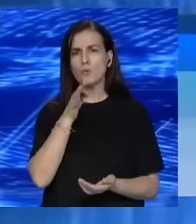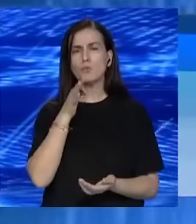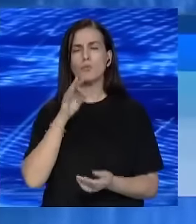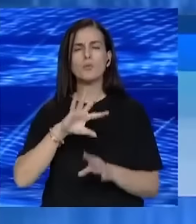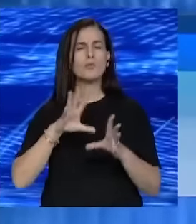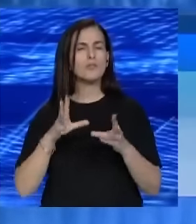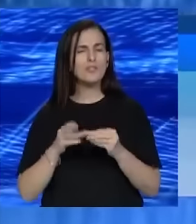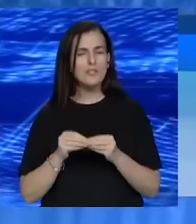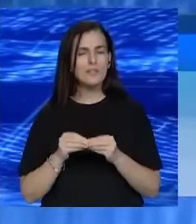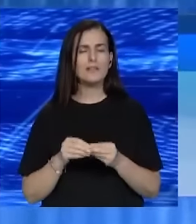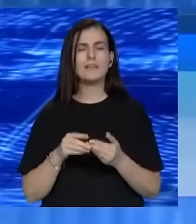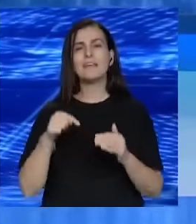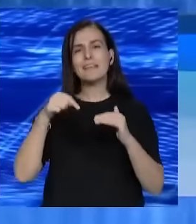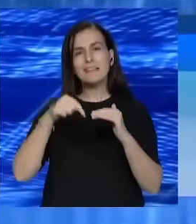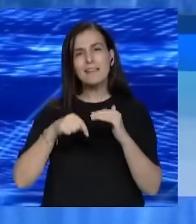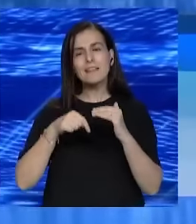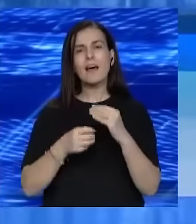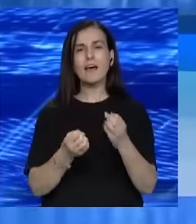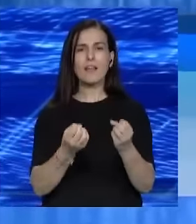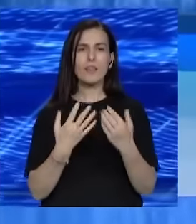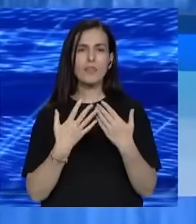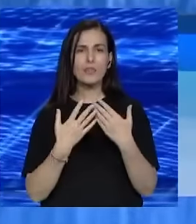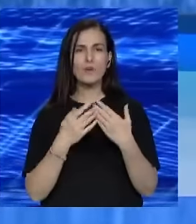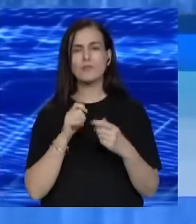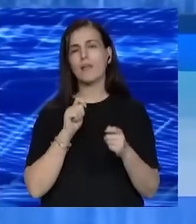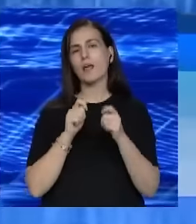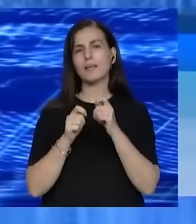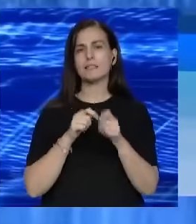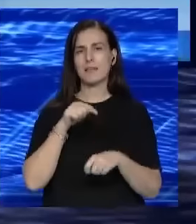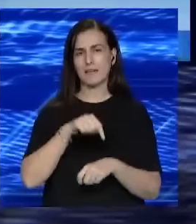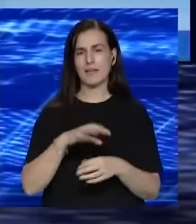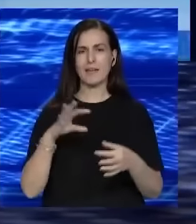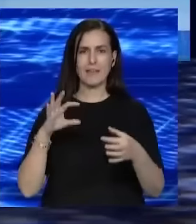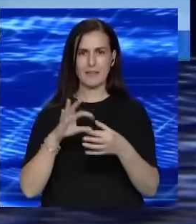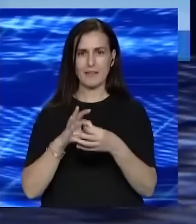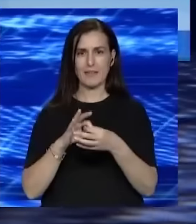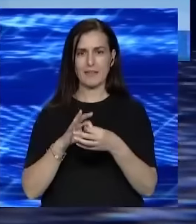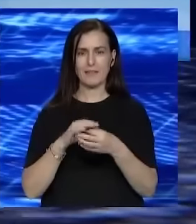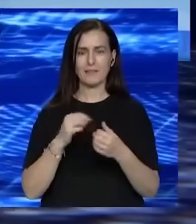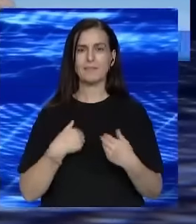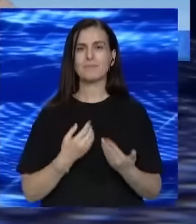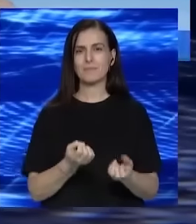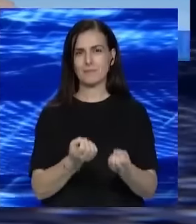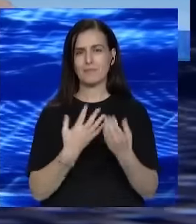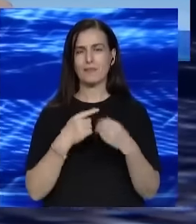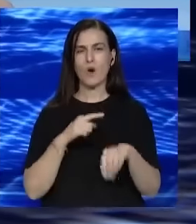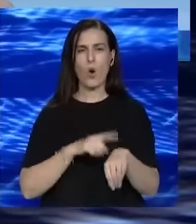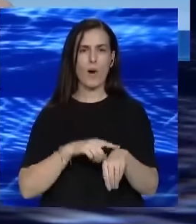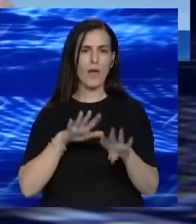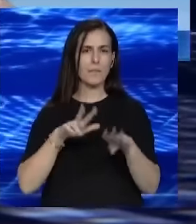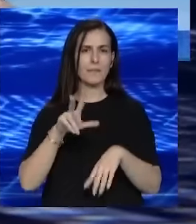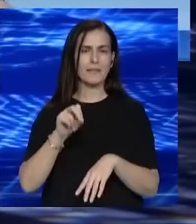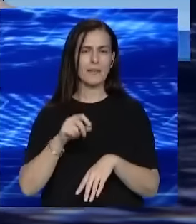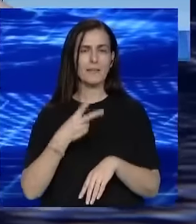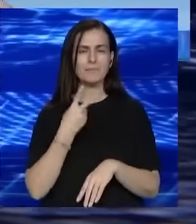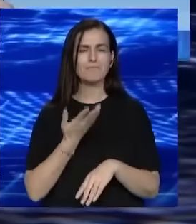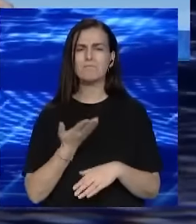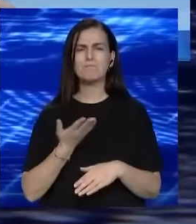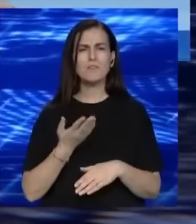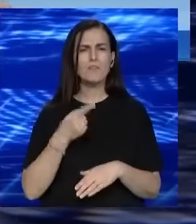të fundit, do të na jap më shumë detaj pikërisht për këtë gazetari Merin Maçi, i cili është në lidhje direkte në këtë moment me ne me edicionin e orës 19:30. Atëherë